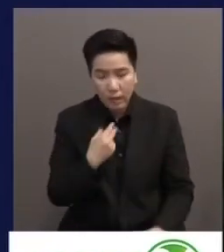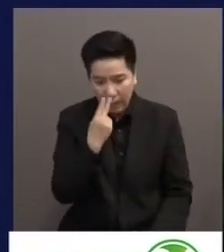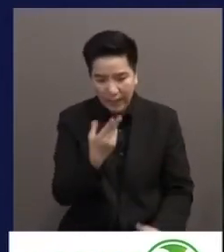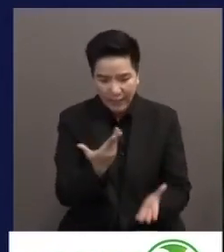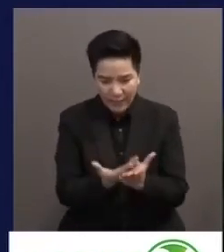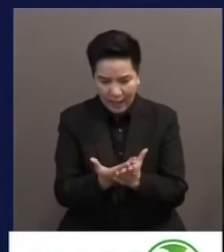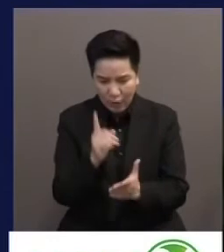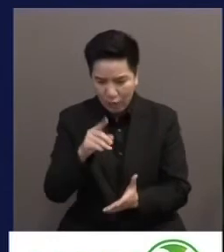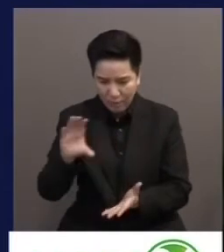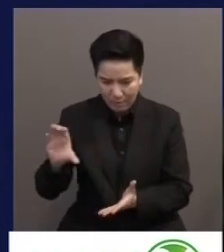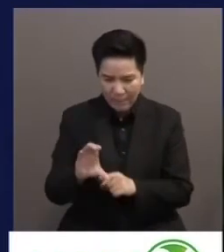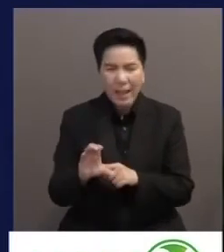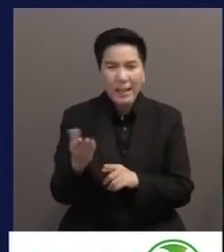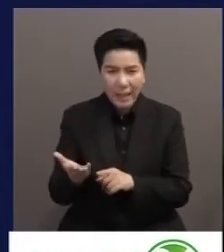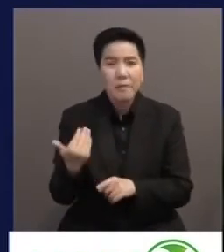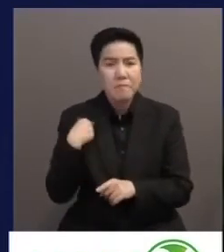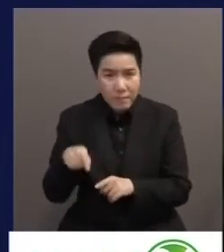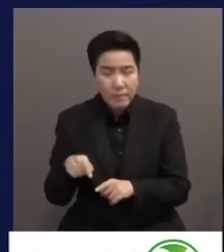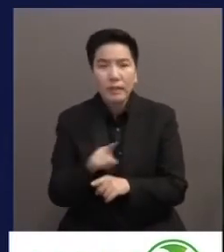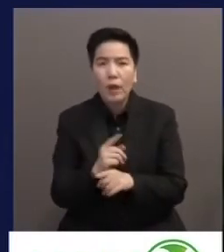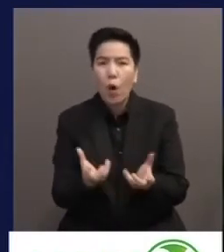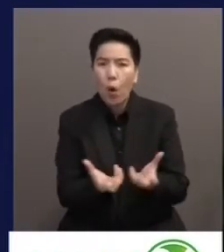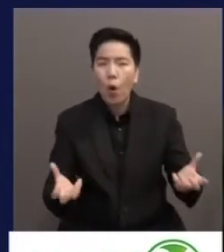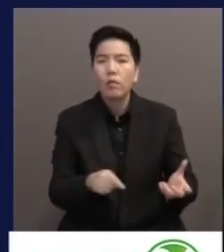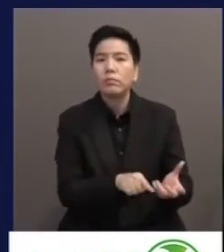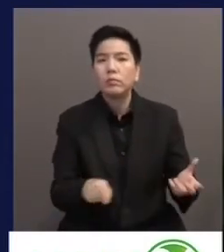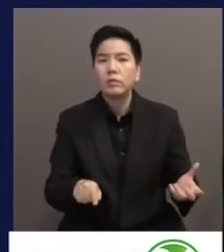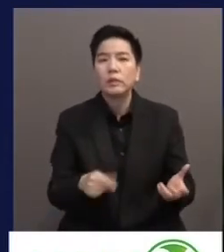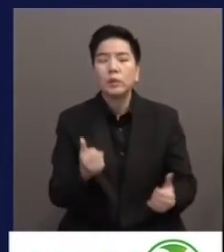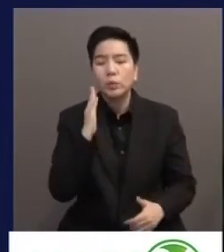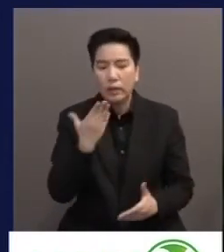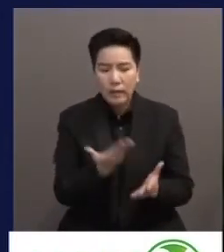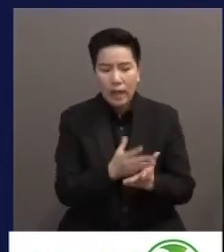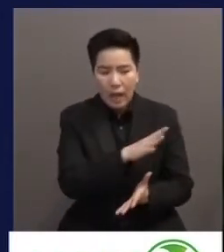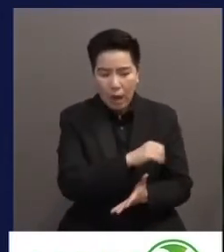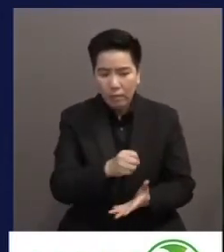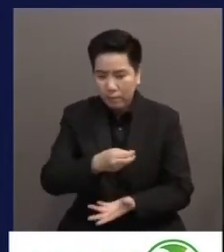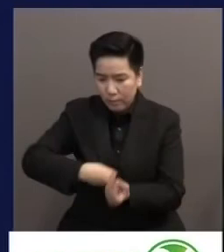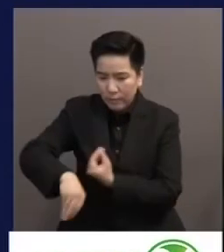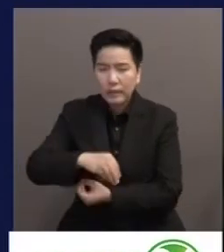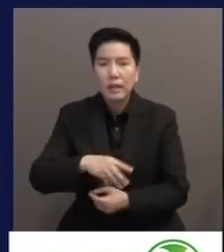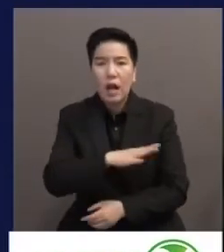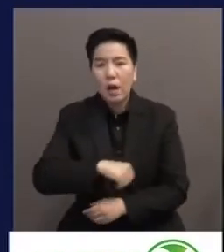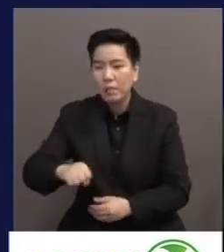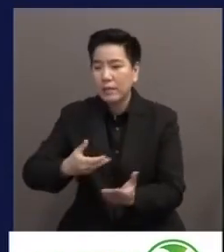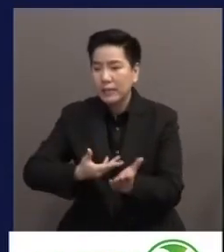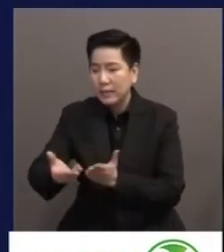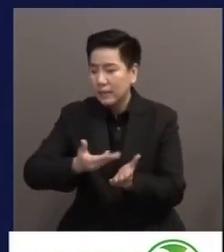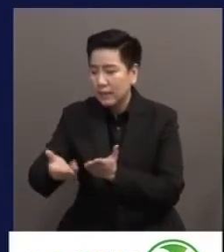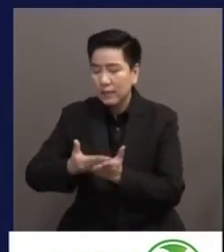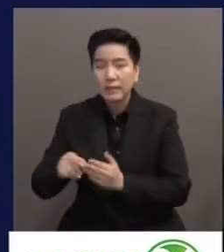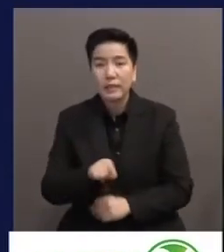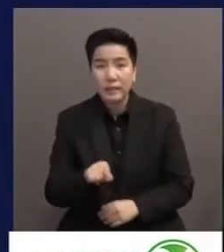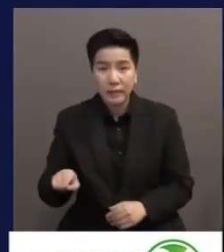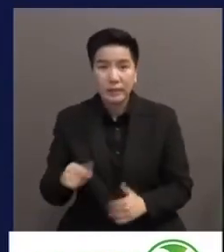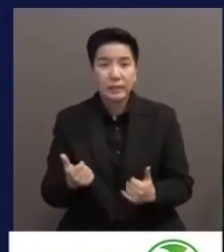ราควรจะได้มาอยู่แล้วเนี่ยเป็นทรัพย์สินแต่ทรัพย์สินพวกนี้เนี่ยคุณสุภชัยเอาเงินของสหกรณ์เงินของสมาชิกไปซื้อ